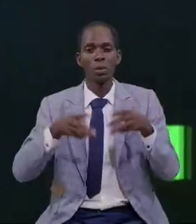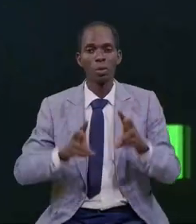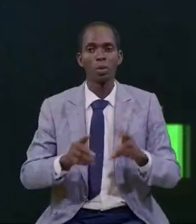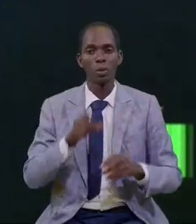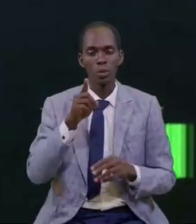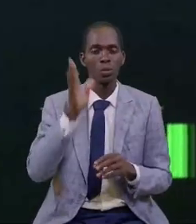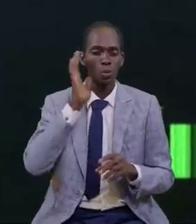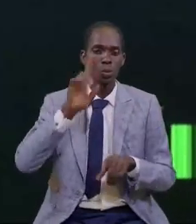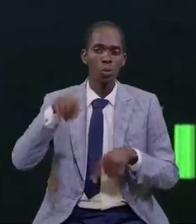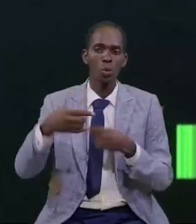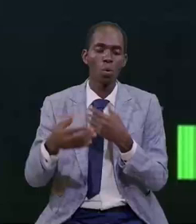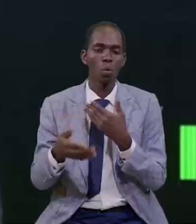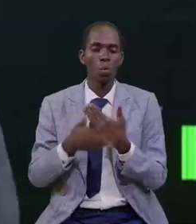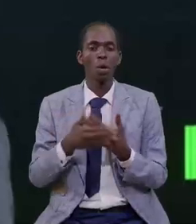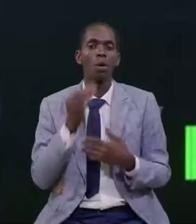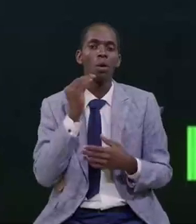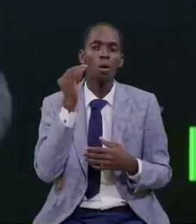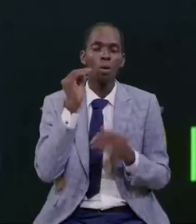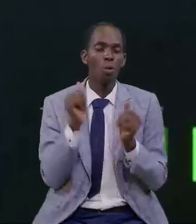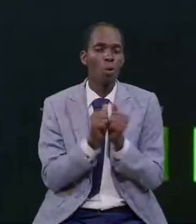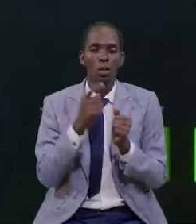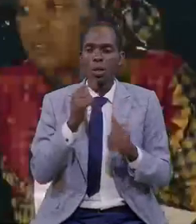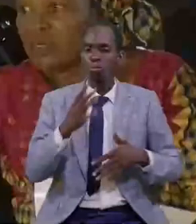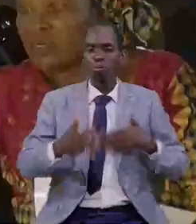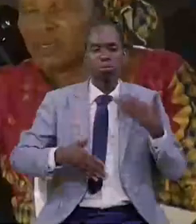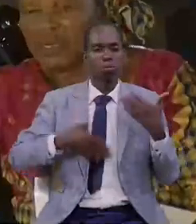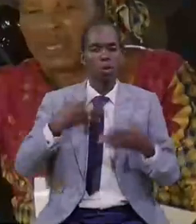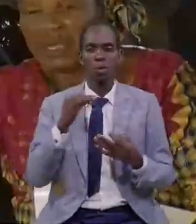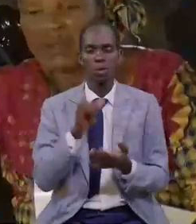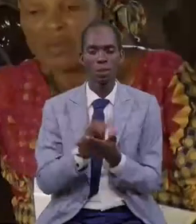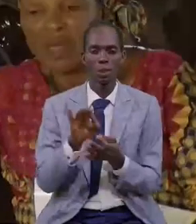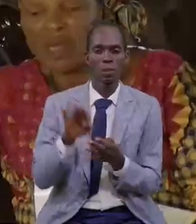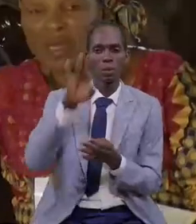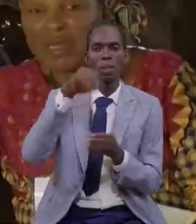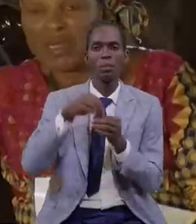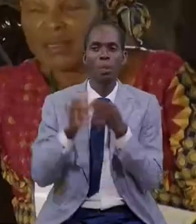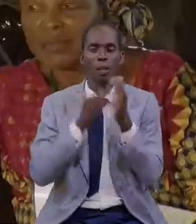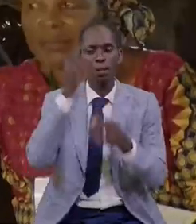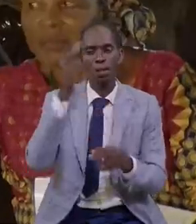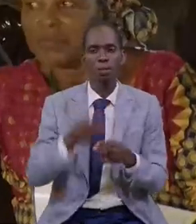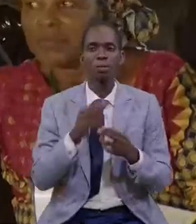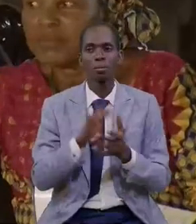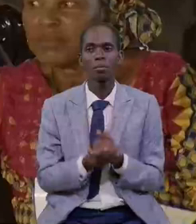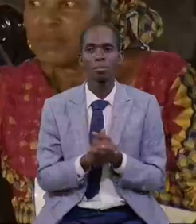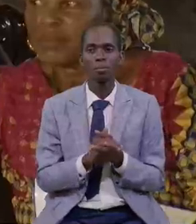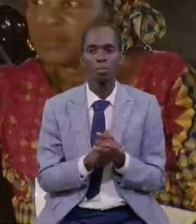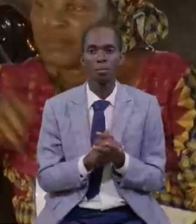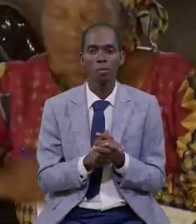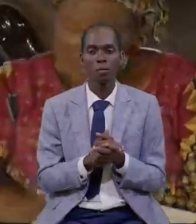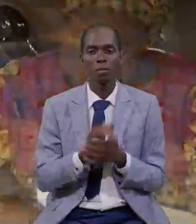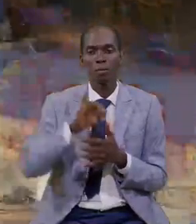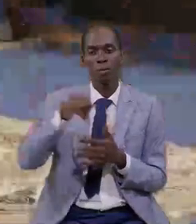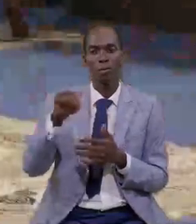et tu repartiras la maison avec joie de cet esprit au nom de Jésus chapitre